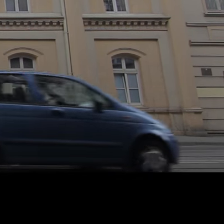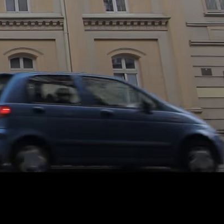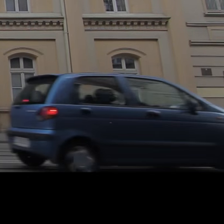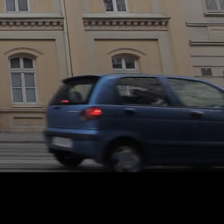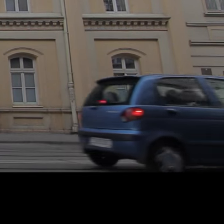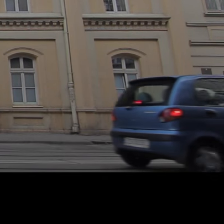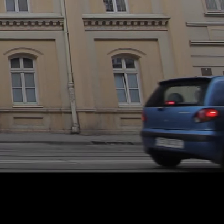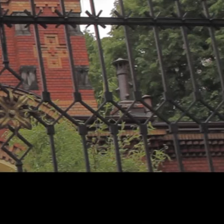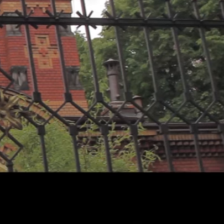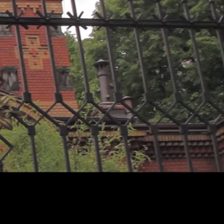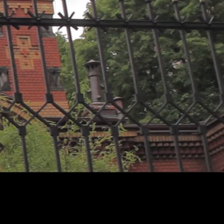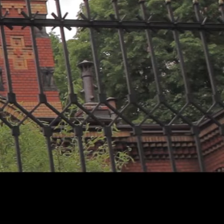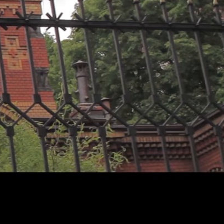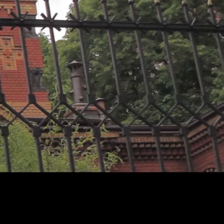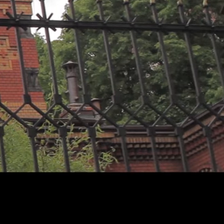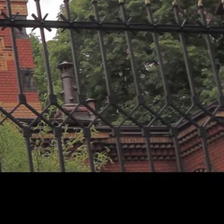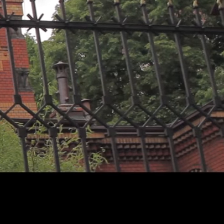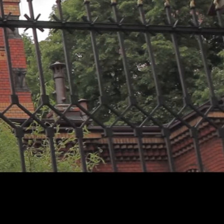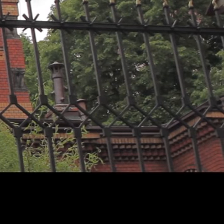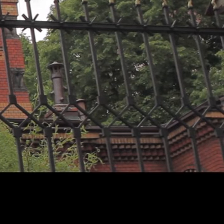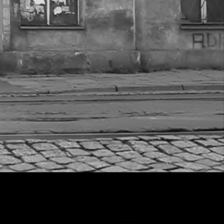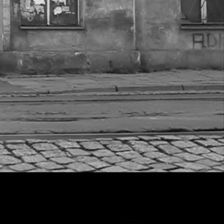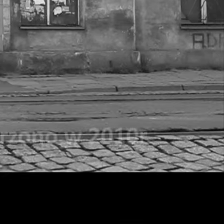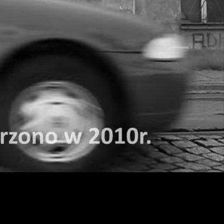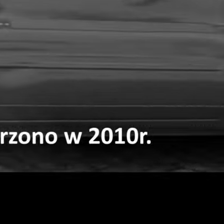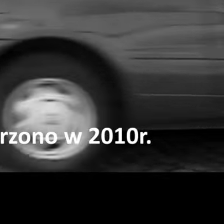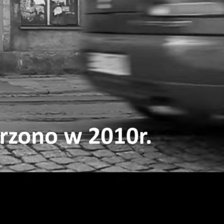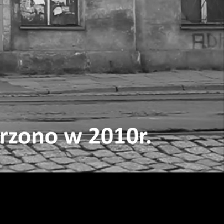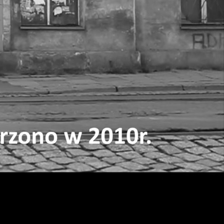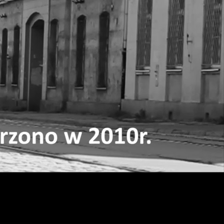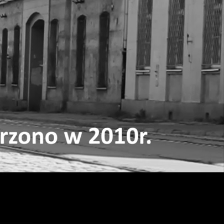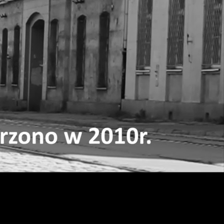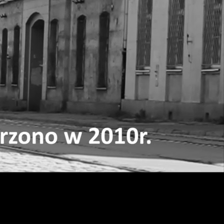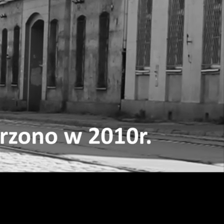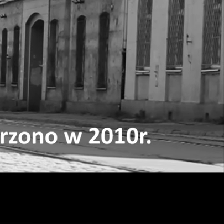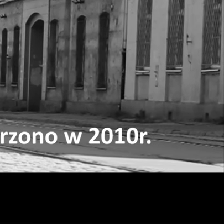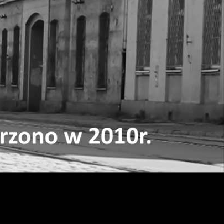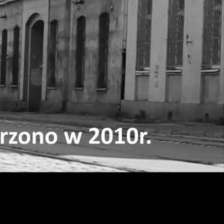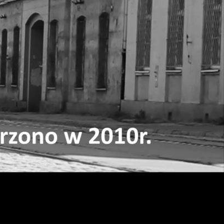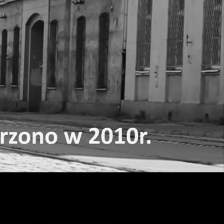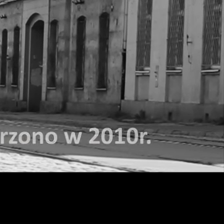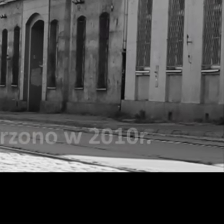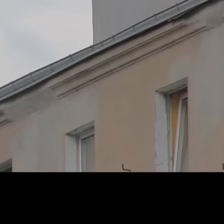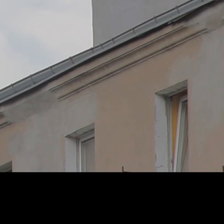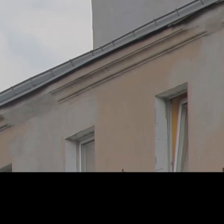rosyjskiego Czerwonego Krzyża, świątynie i domy modlitw, a także budynki koszar Armii Rosyjskiej.